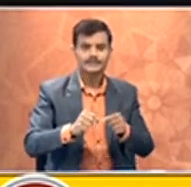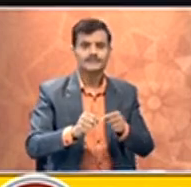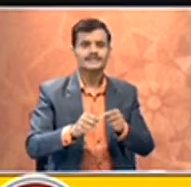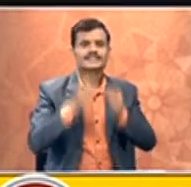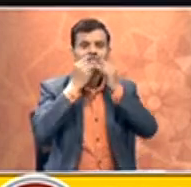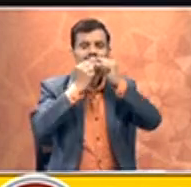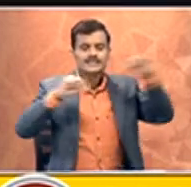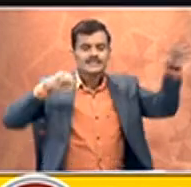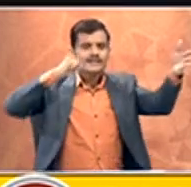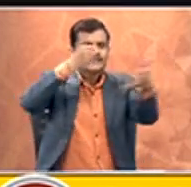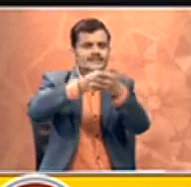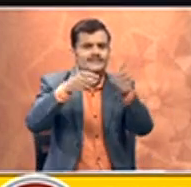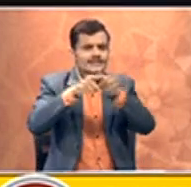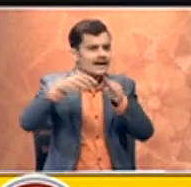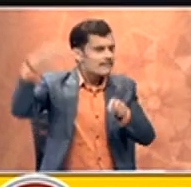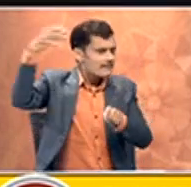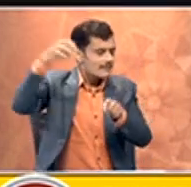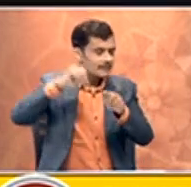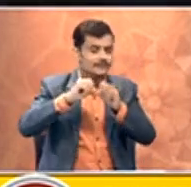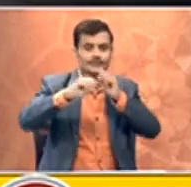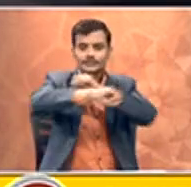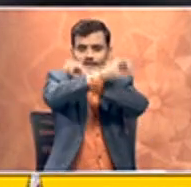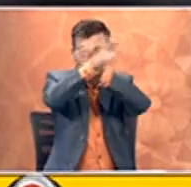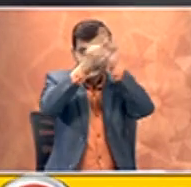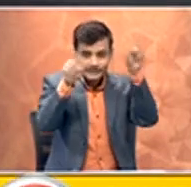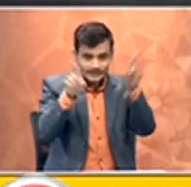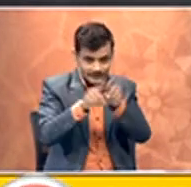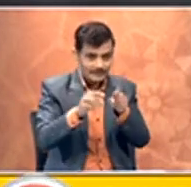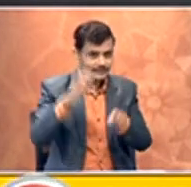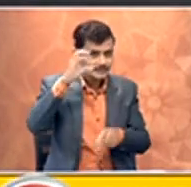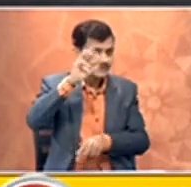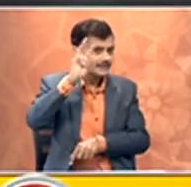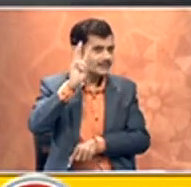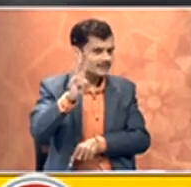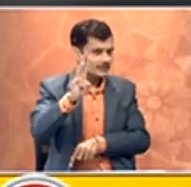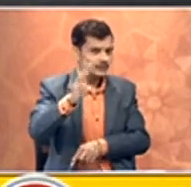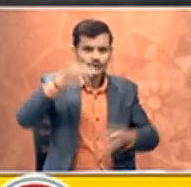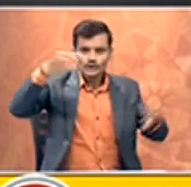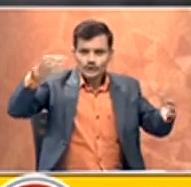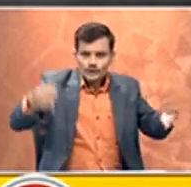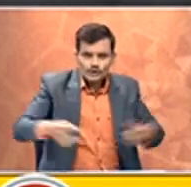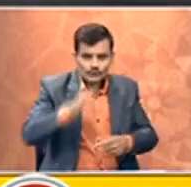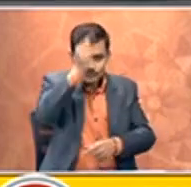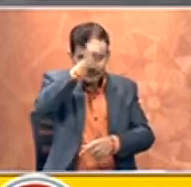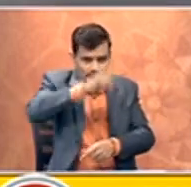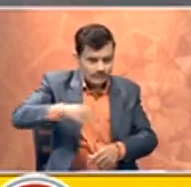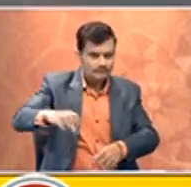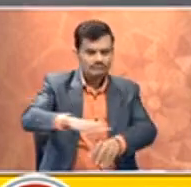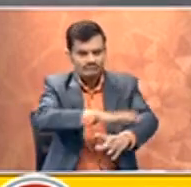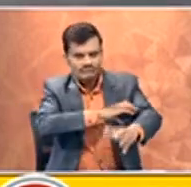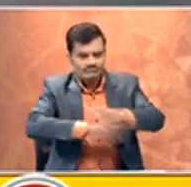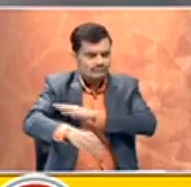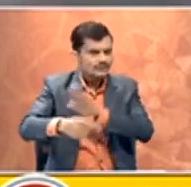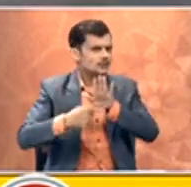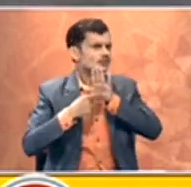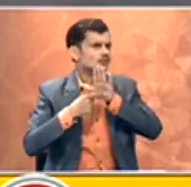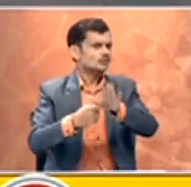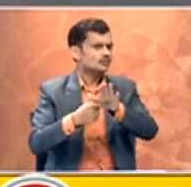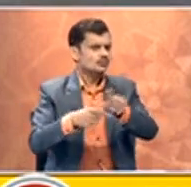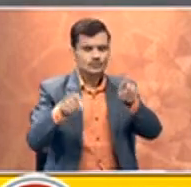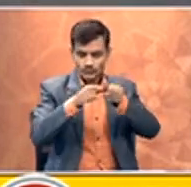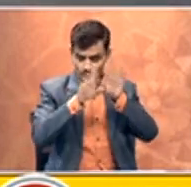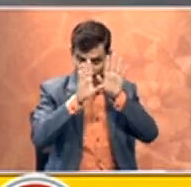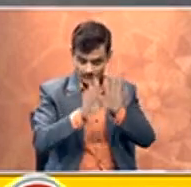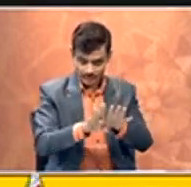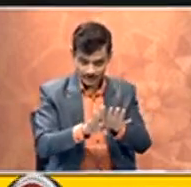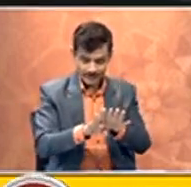उगते हैं। मिशन चंद्रयान नए भारत के उस स्पिरिट का प्रतीक बन गया है